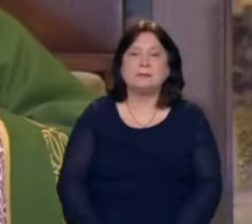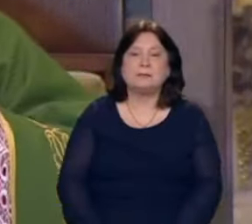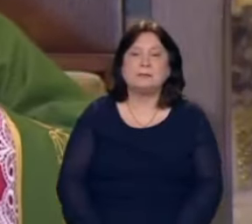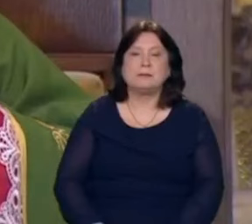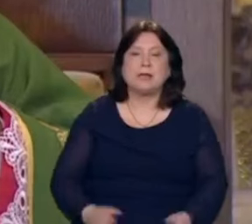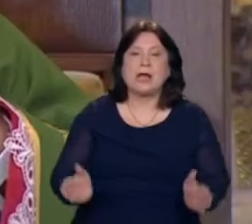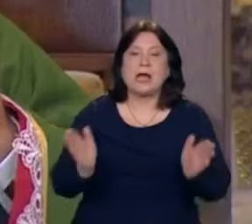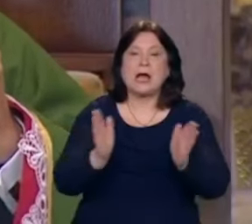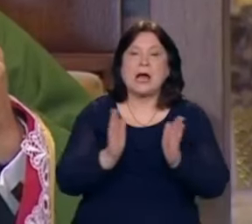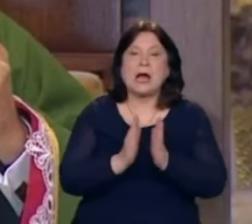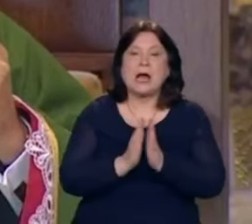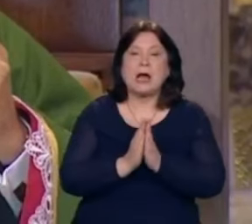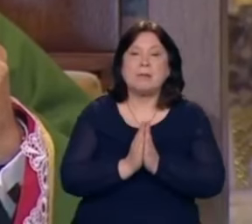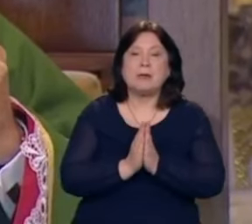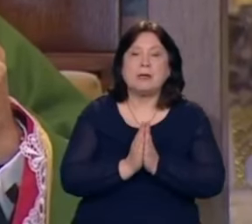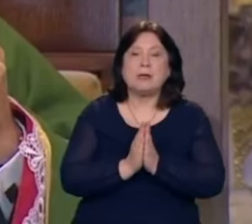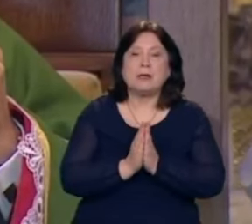święty